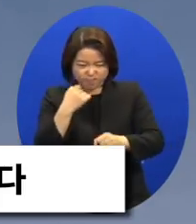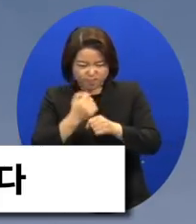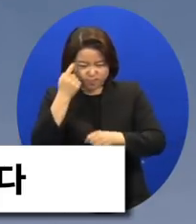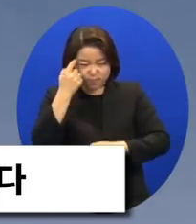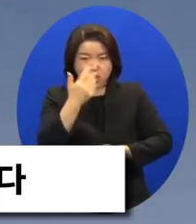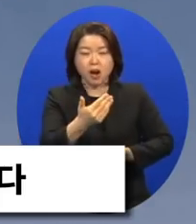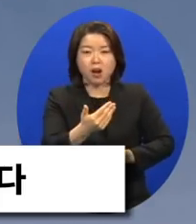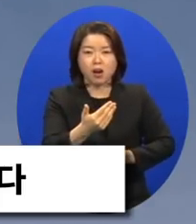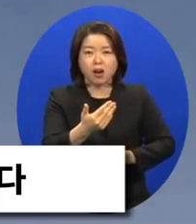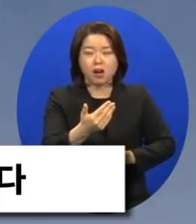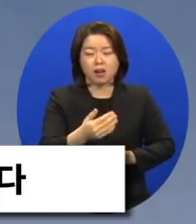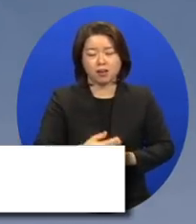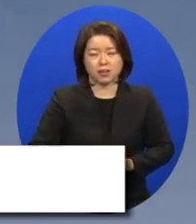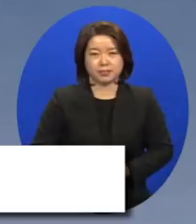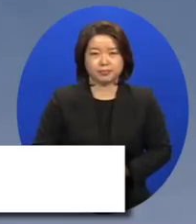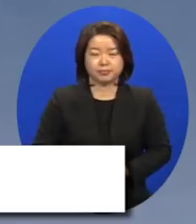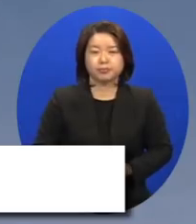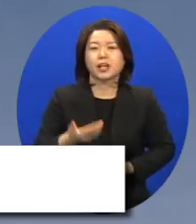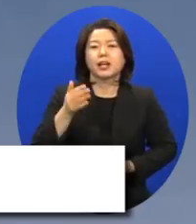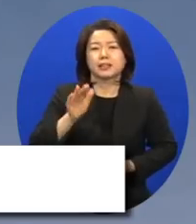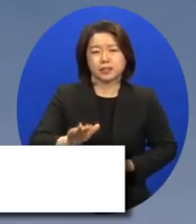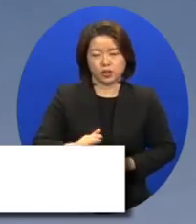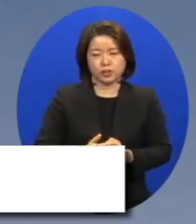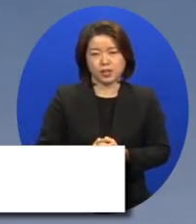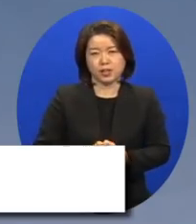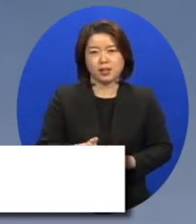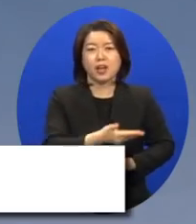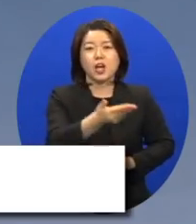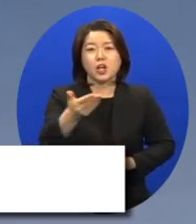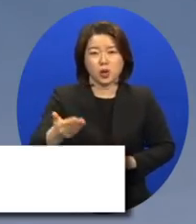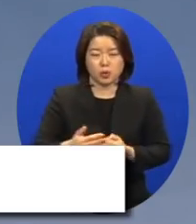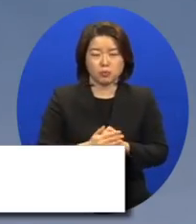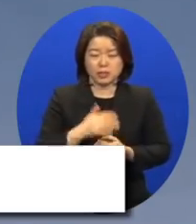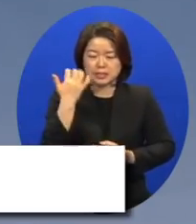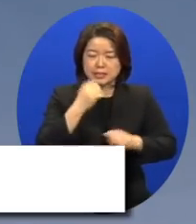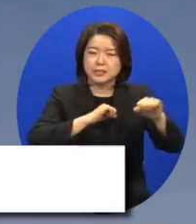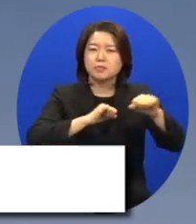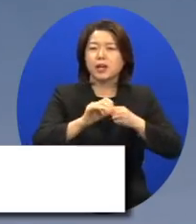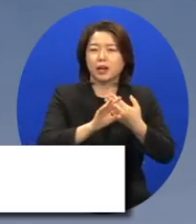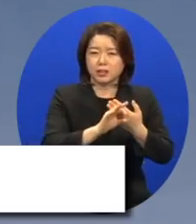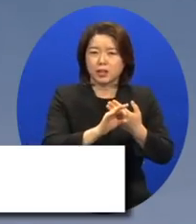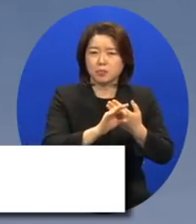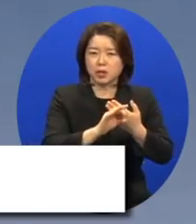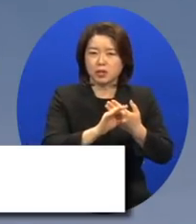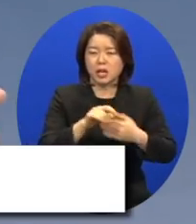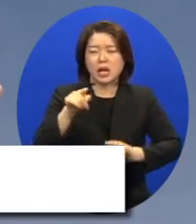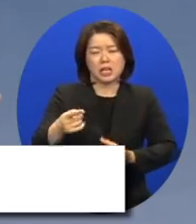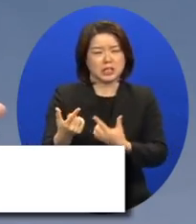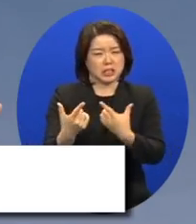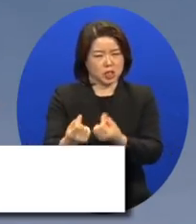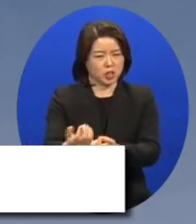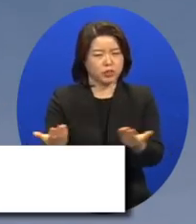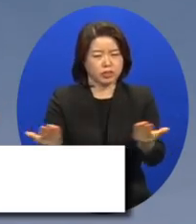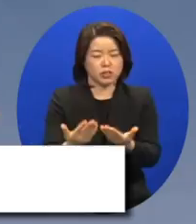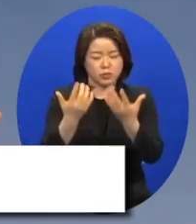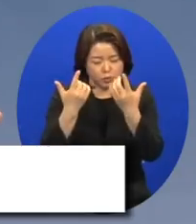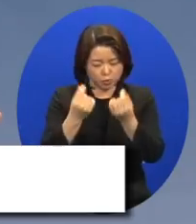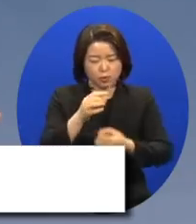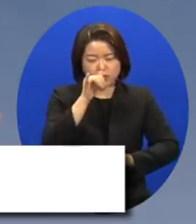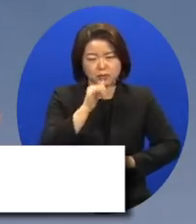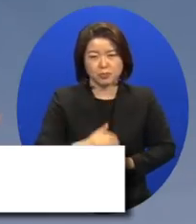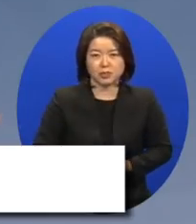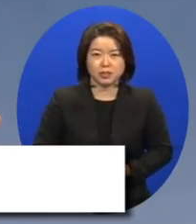있겠냐 말입니다 그런데 여러분이 음행을 한다면 여러분은 그런 일을 하는 사람이 되는